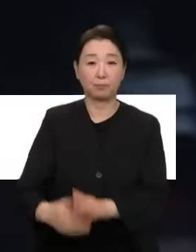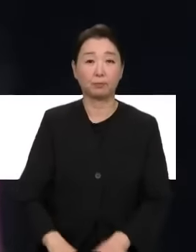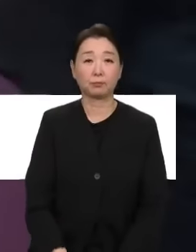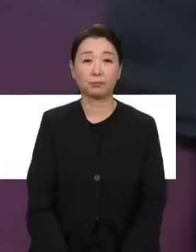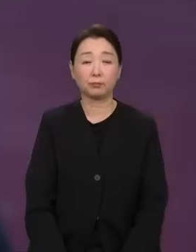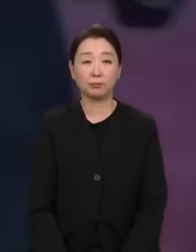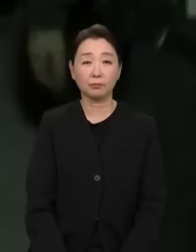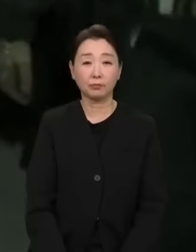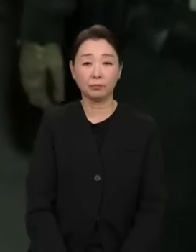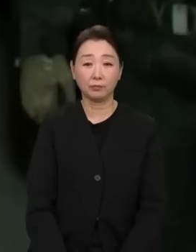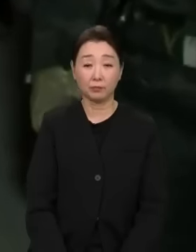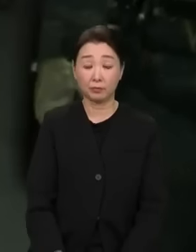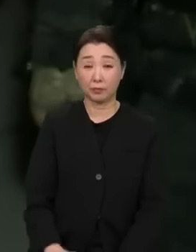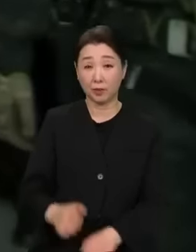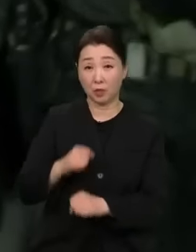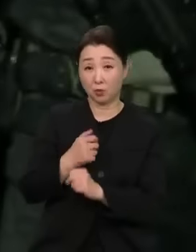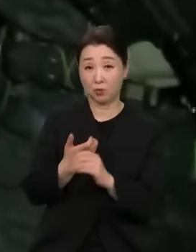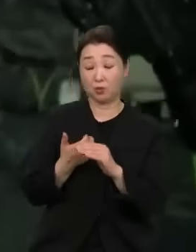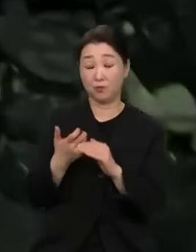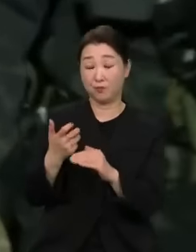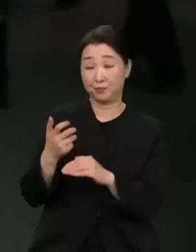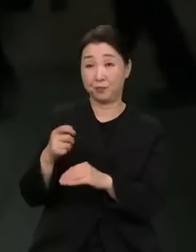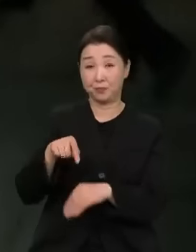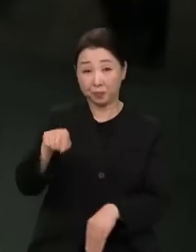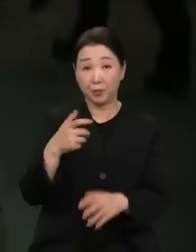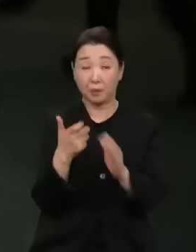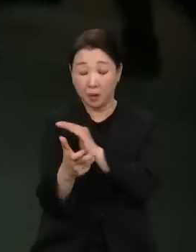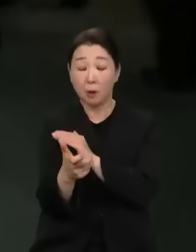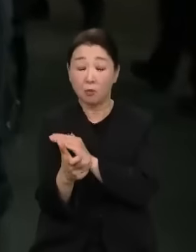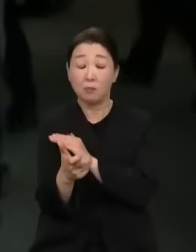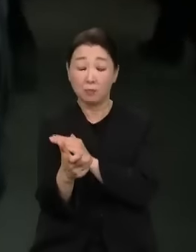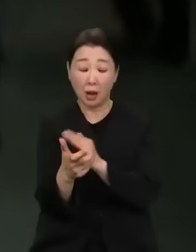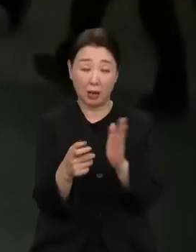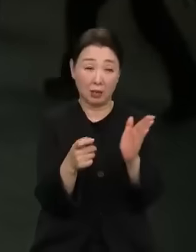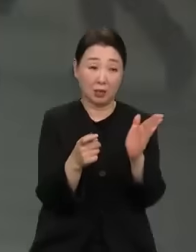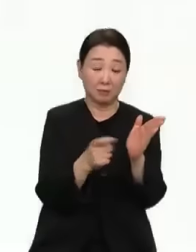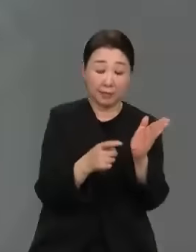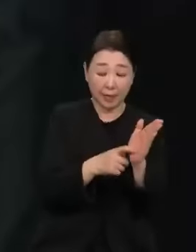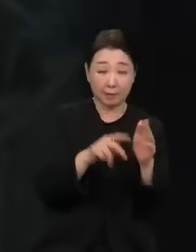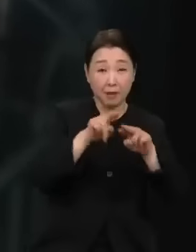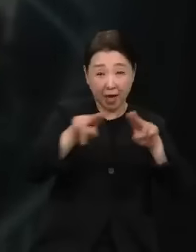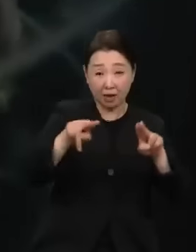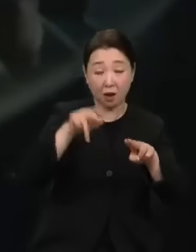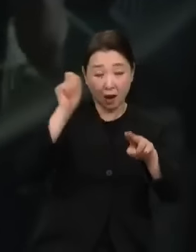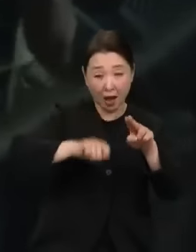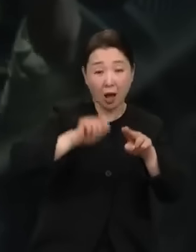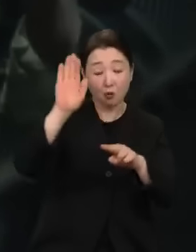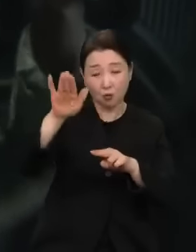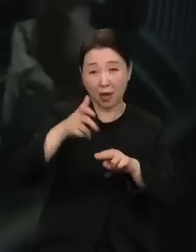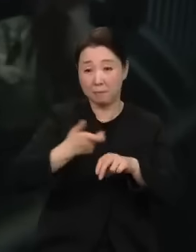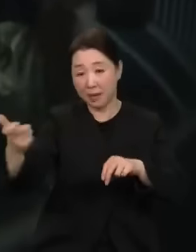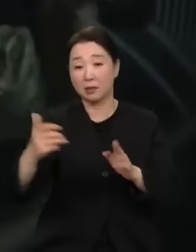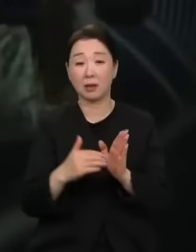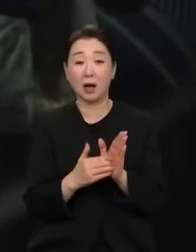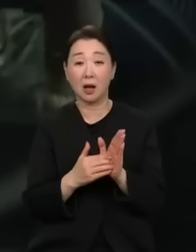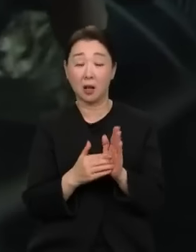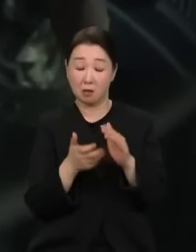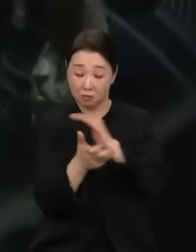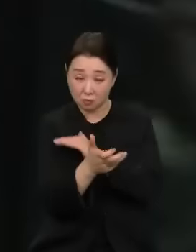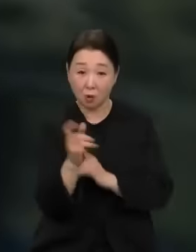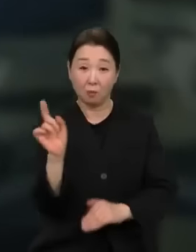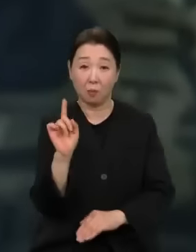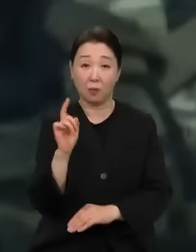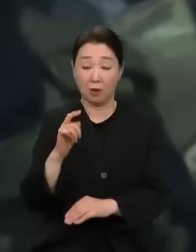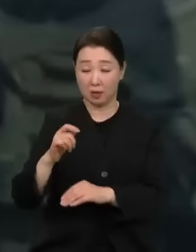알려졌습니다. 계엄군은 국회가 비상계엄 해제를 의결하고 나서야 빠져나갔습니다. 계엄군의 국회 진입 근거는